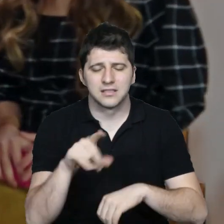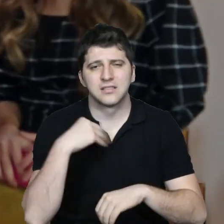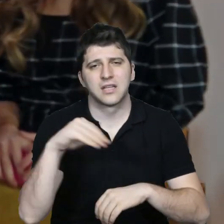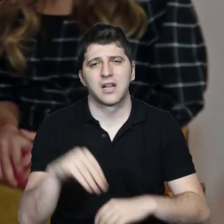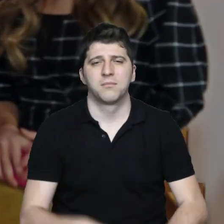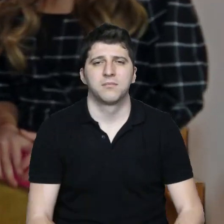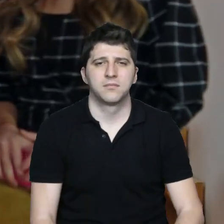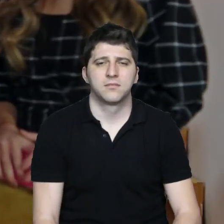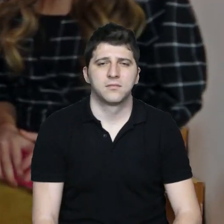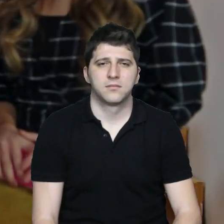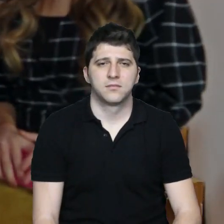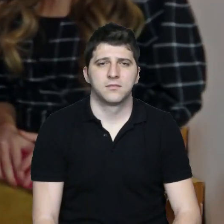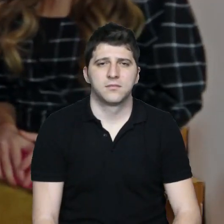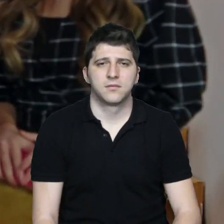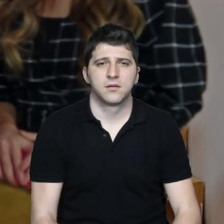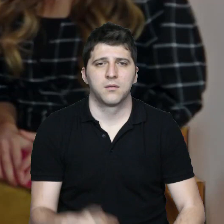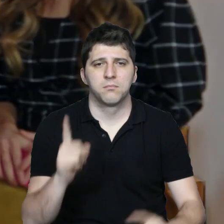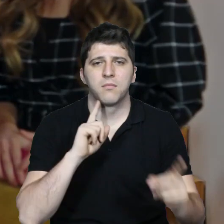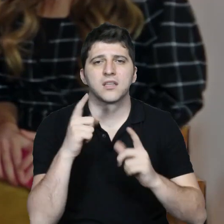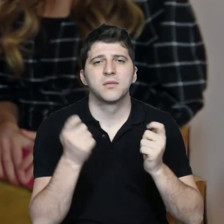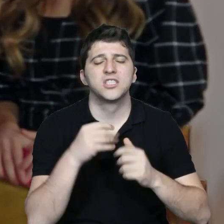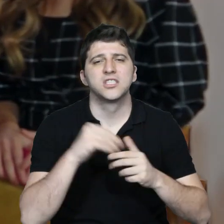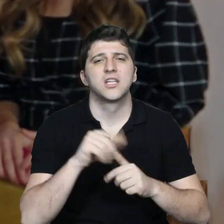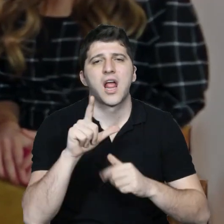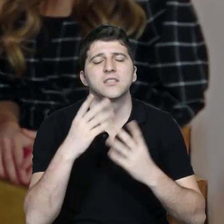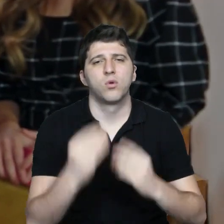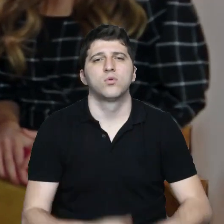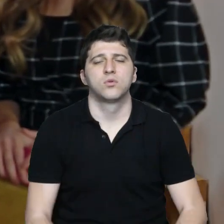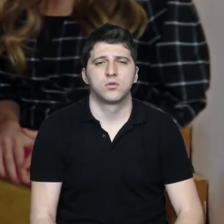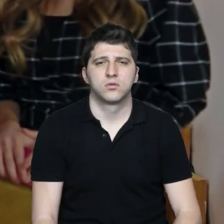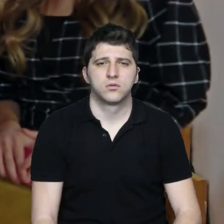satalım. Mahkeme işlemleri için lazım olacak.